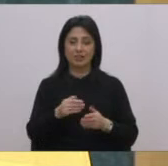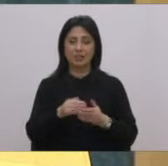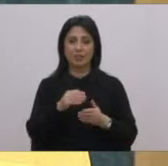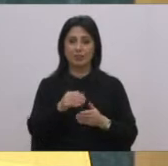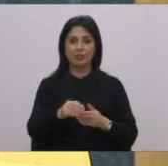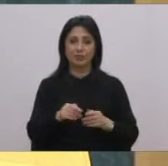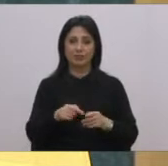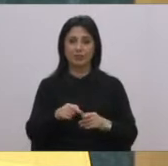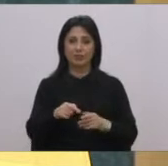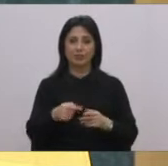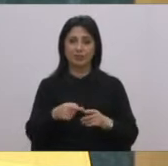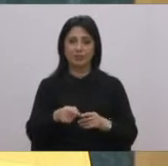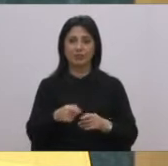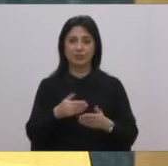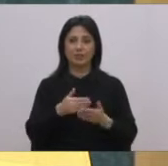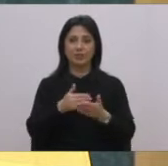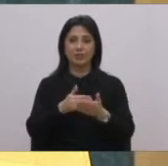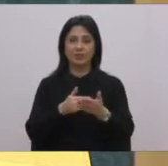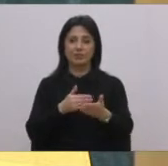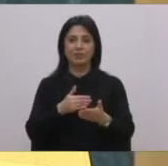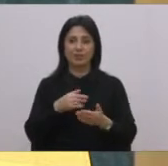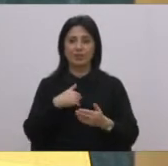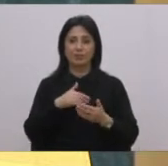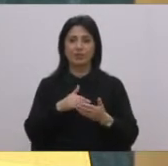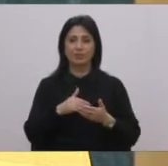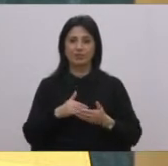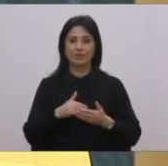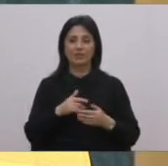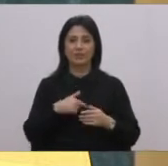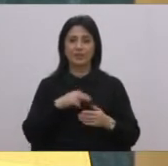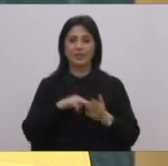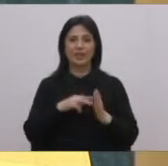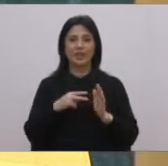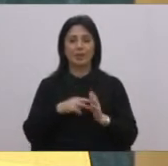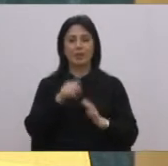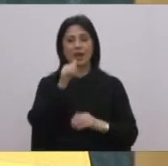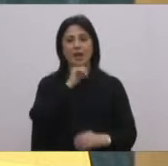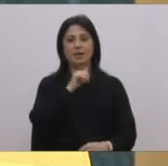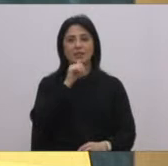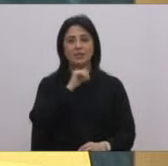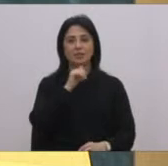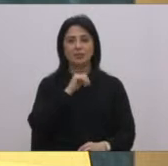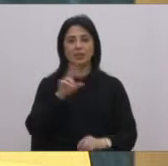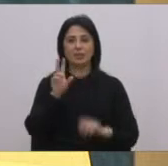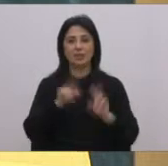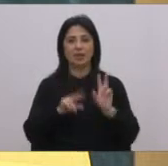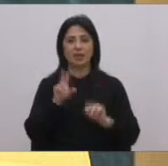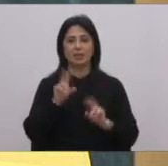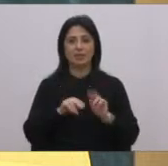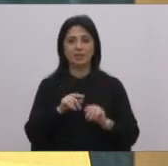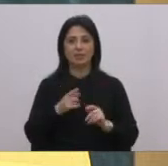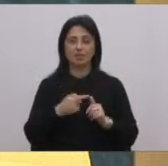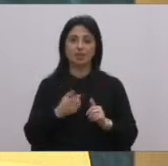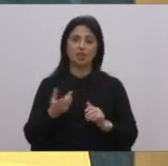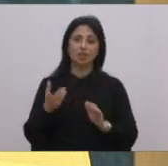რა თქმა უნდა, ესეც ადაპტაციის პროექტში იქნება გათვალისწინებული. ჩვენი გეგმით, ექსპერტიზის გათვალისწინებით და ჩათვლით